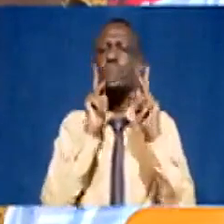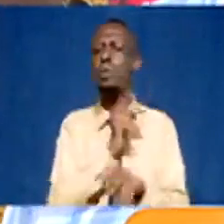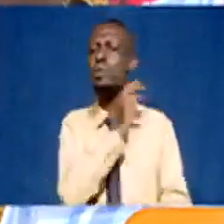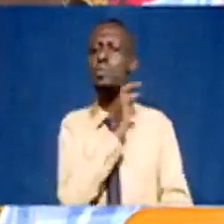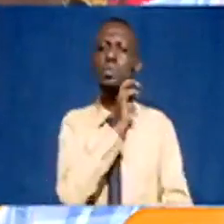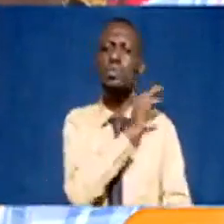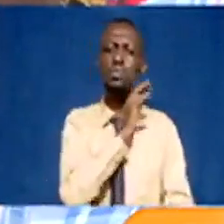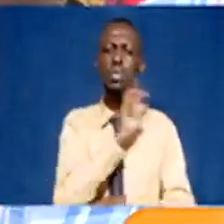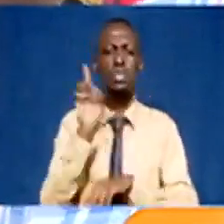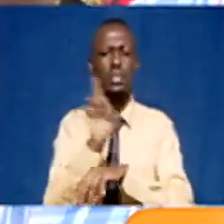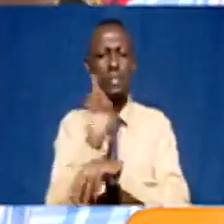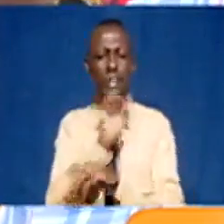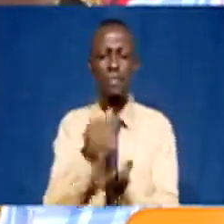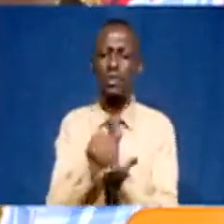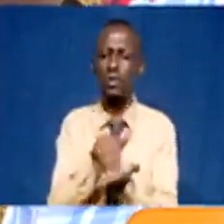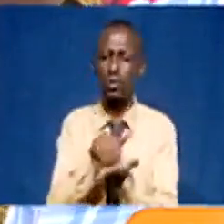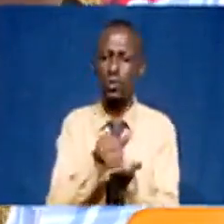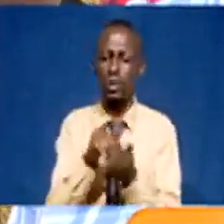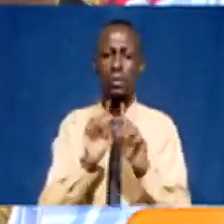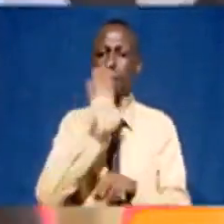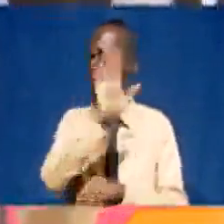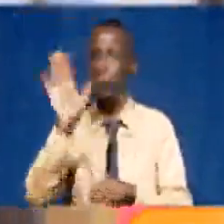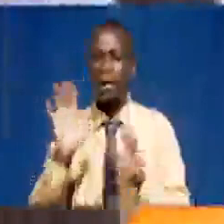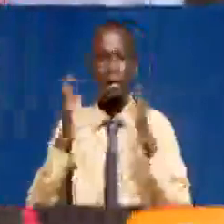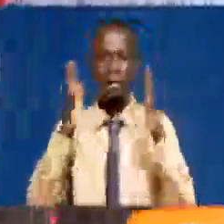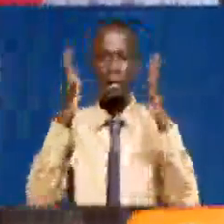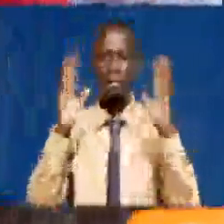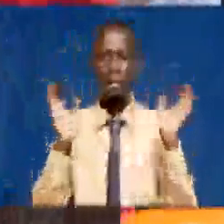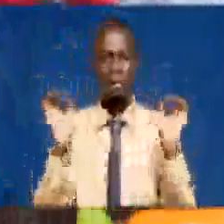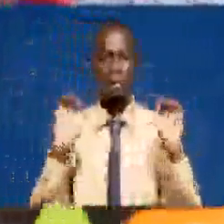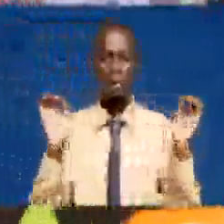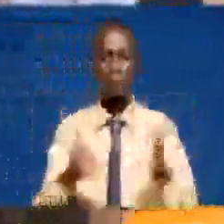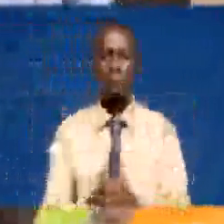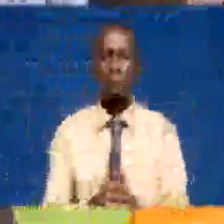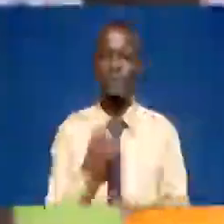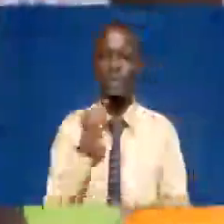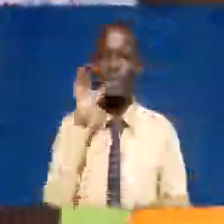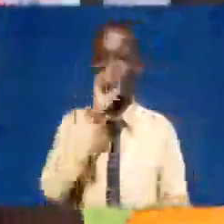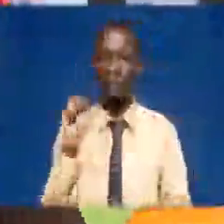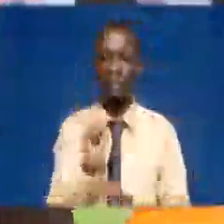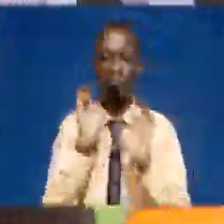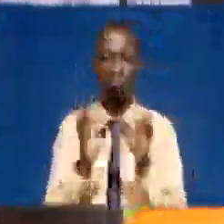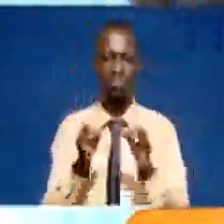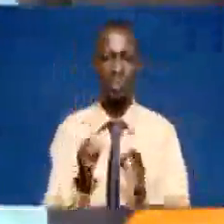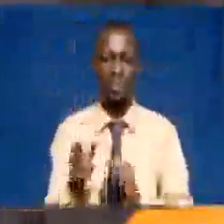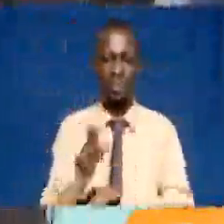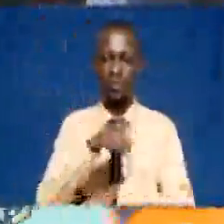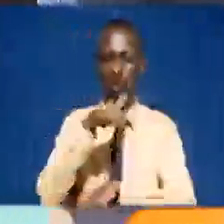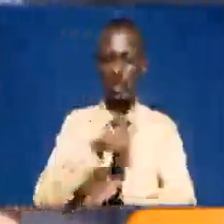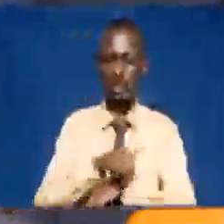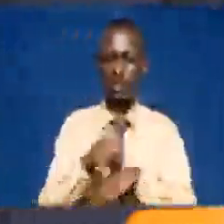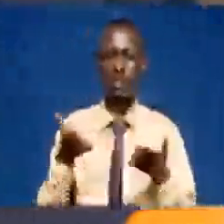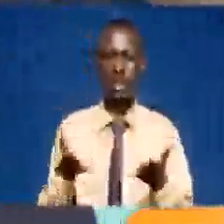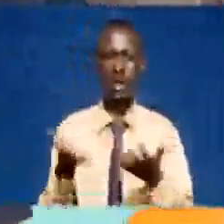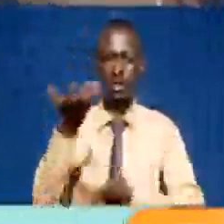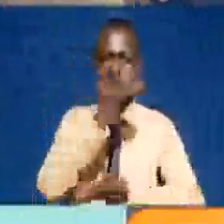shilingi imedhoofika, na sijasikia nyinyi mkitusherehekea. Kwa mujibu wa Profesa Njuguna, sasa taifa limepata